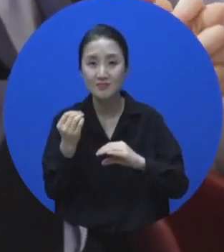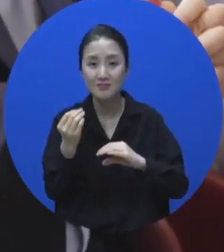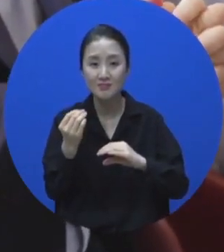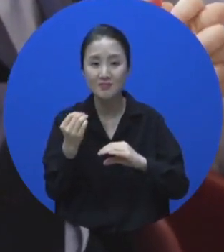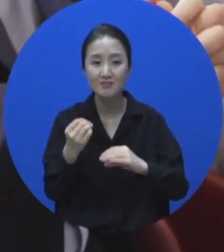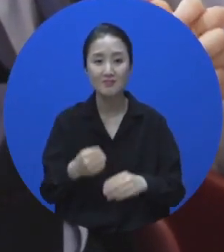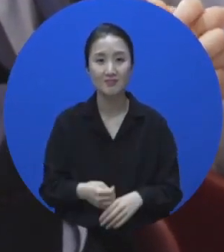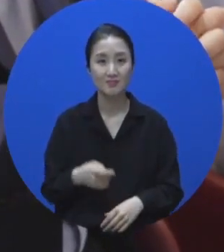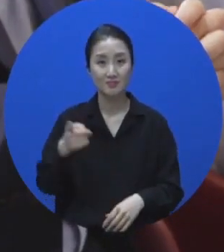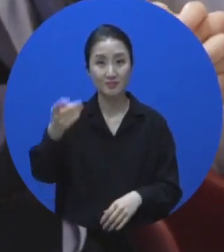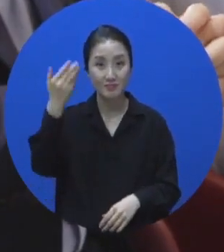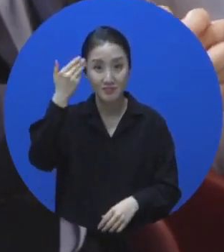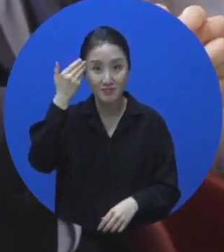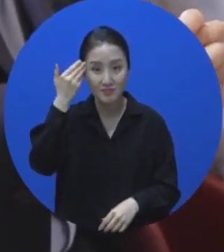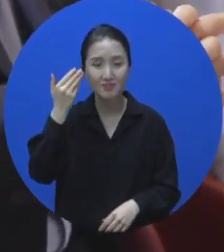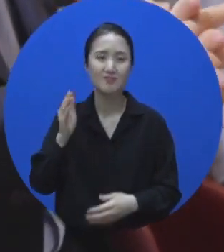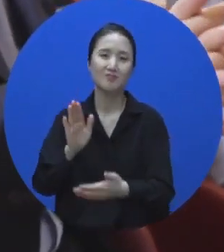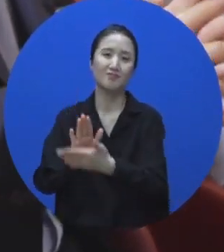뭐